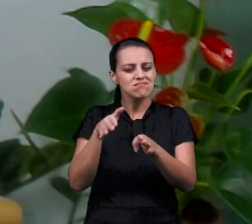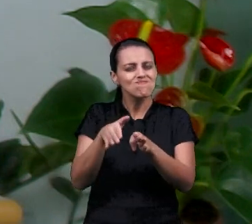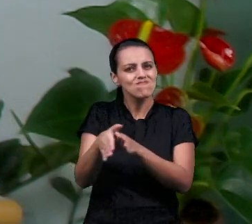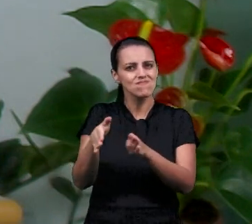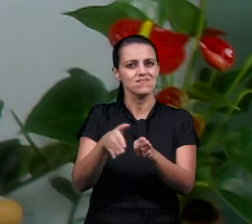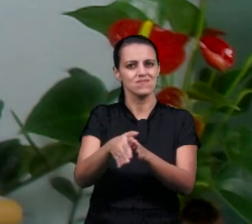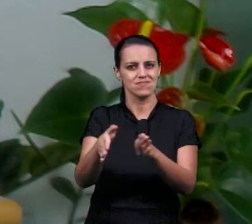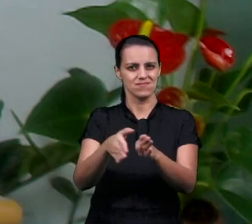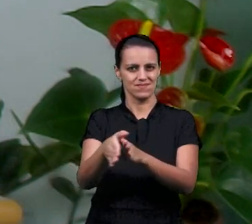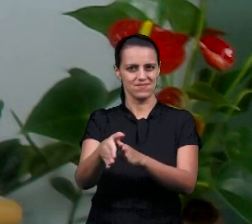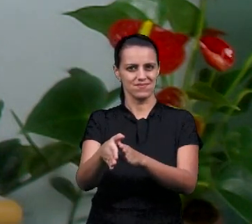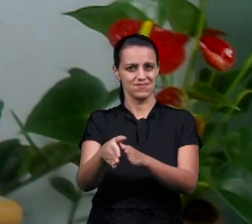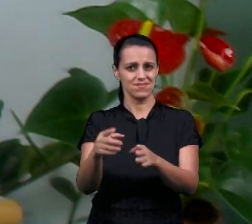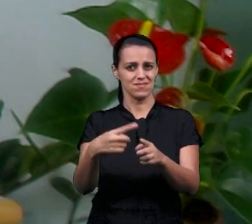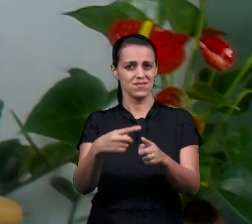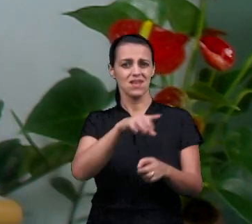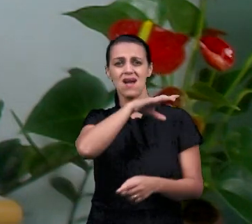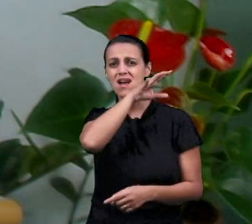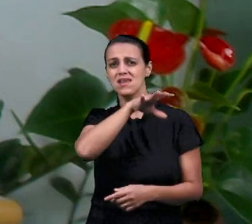mort de l'animal,